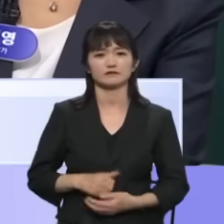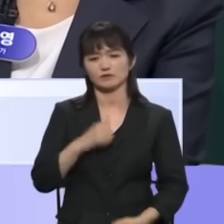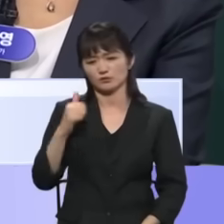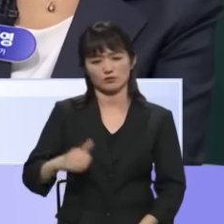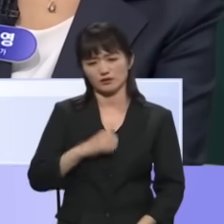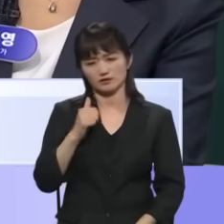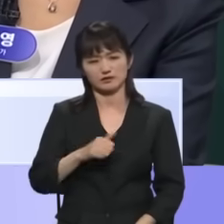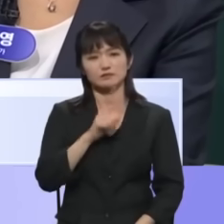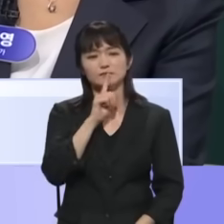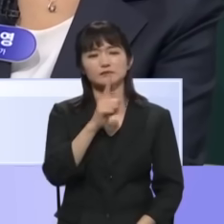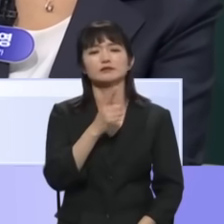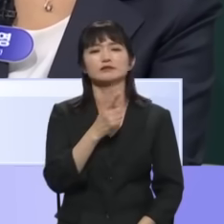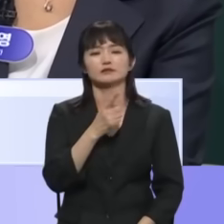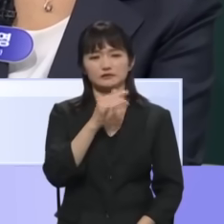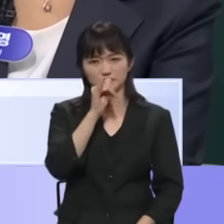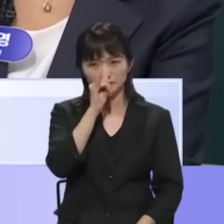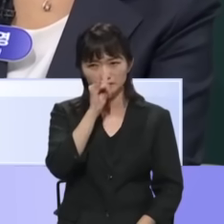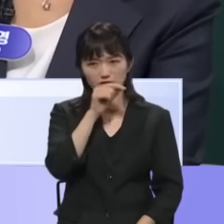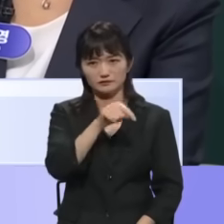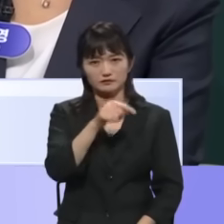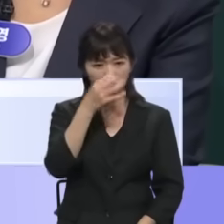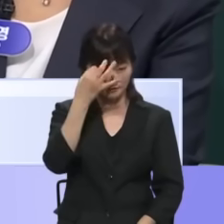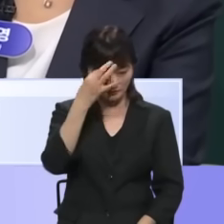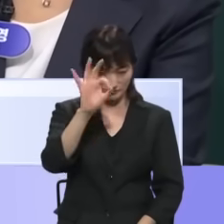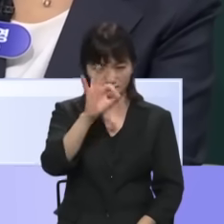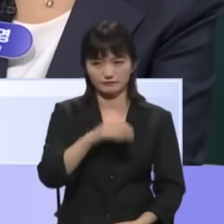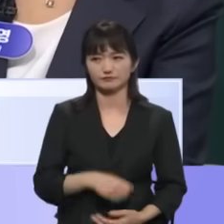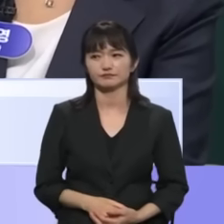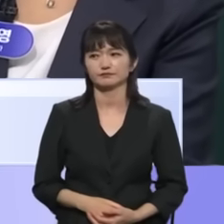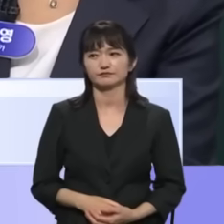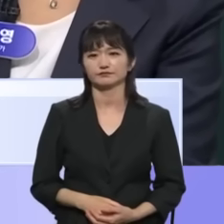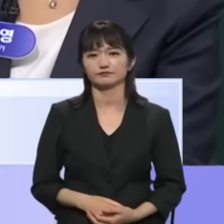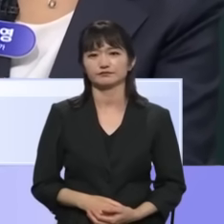하는 부분들이 좀 인정이 됐다라는 그런